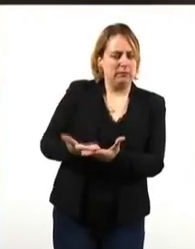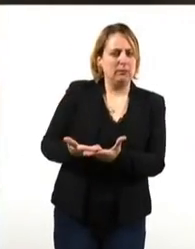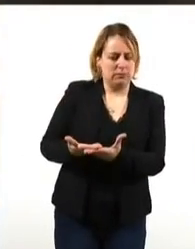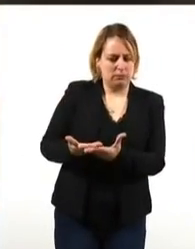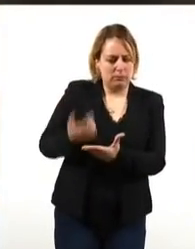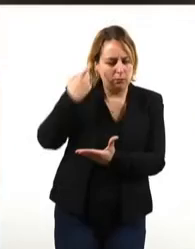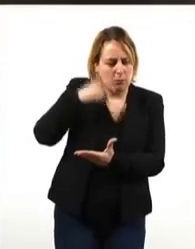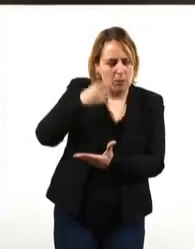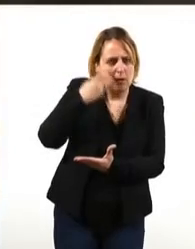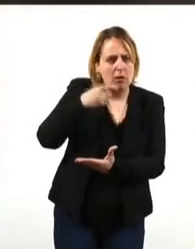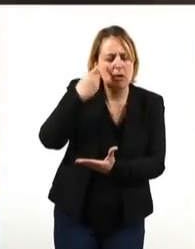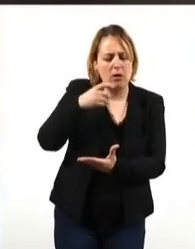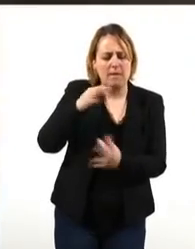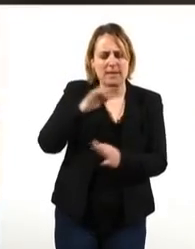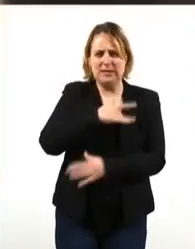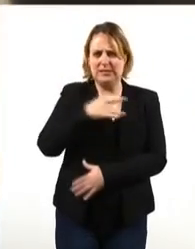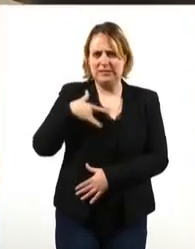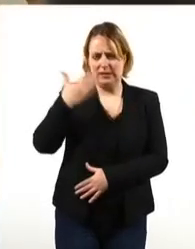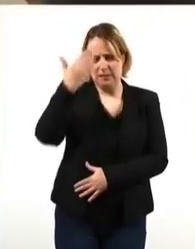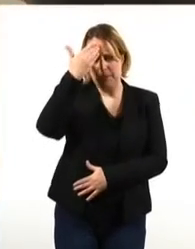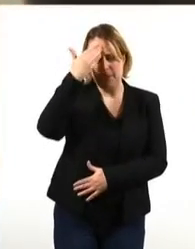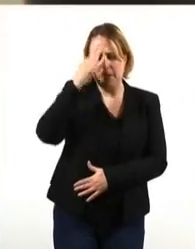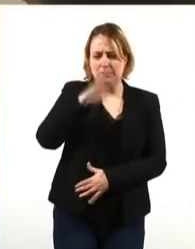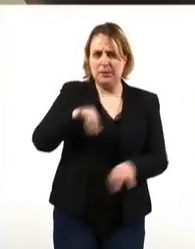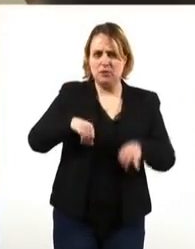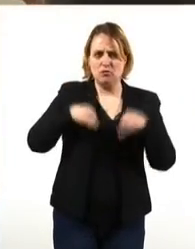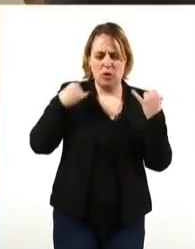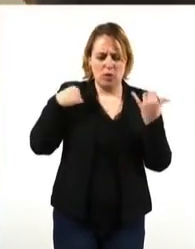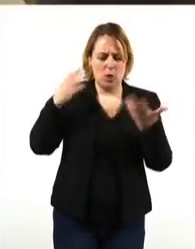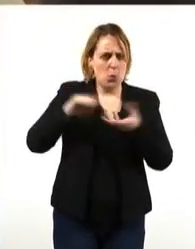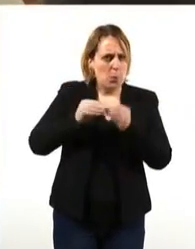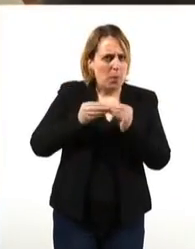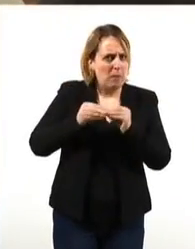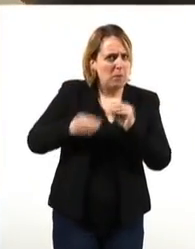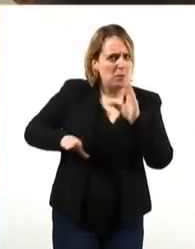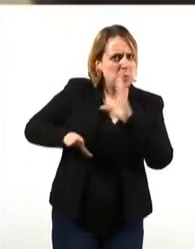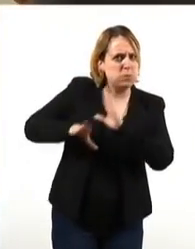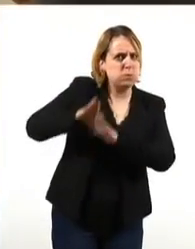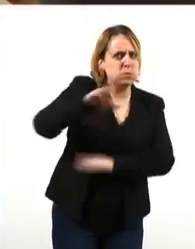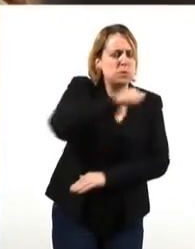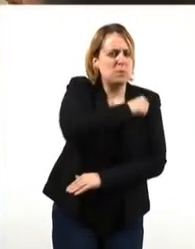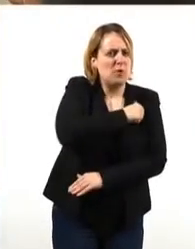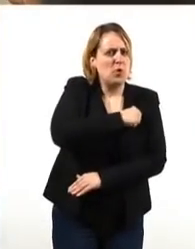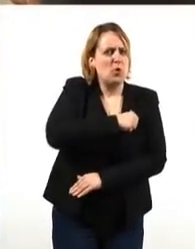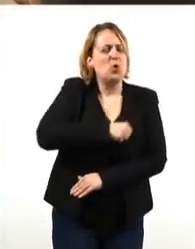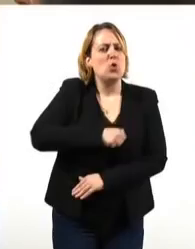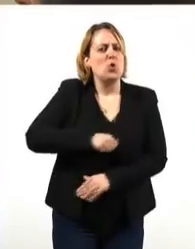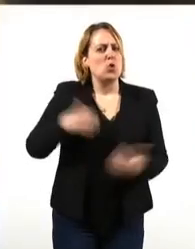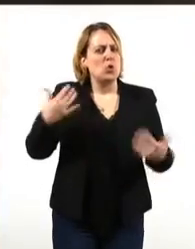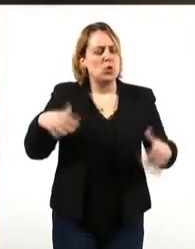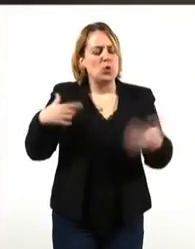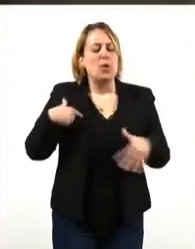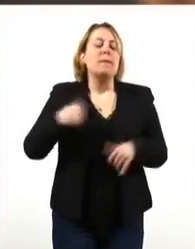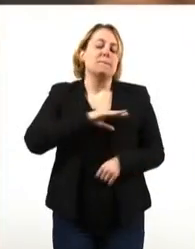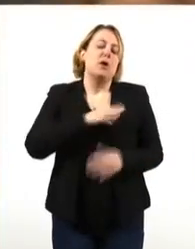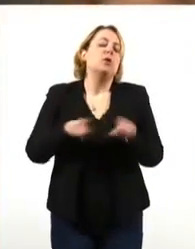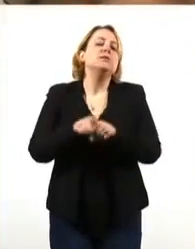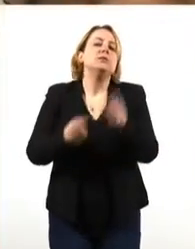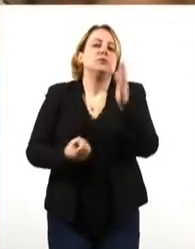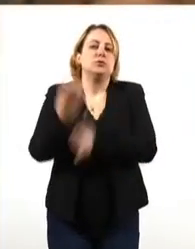on voit très clairement que la santé mentale des jeunes se dégrade énormément, dû aussi aux nouveaux modes de vie